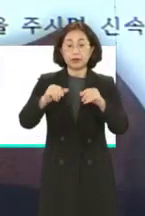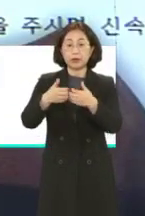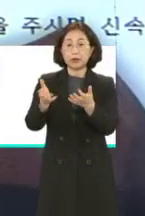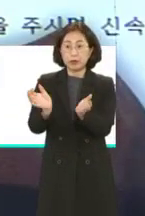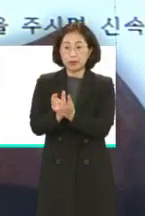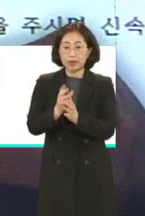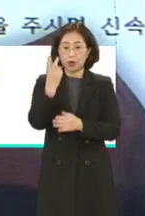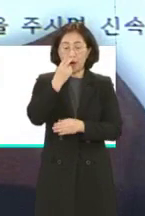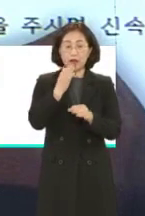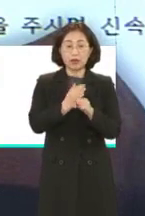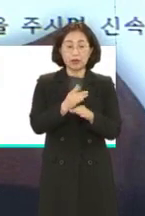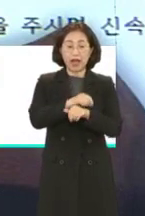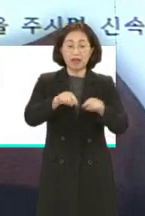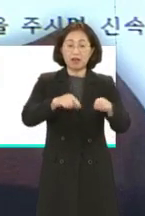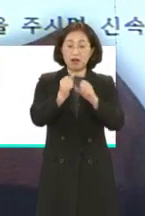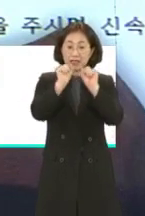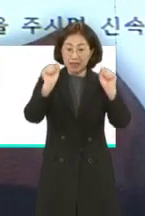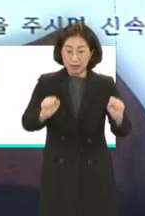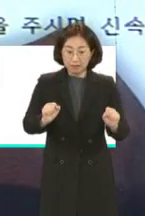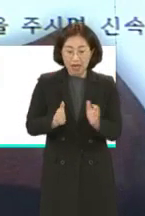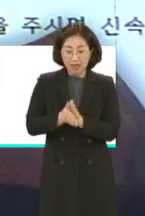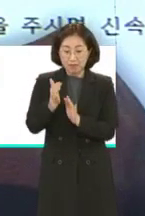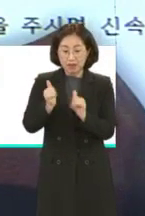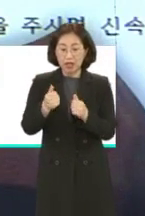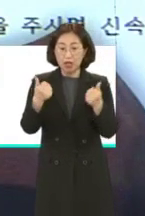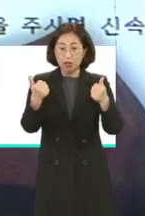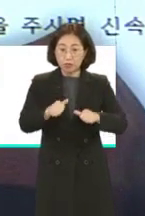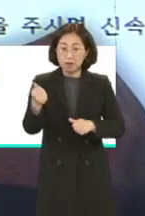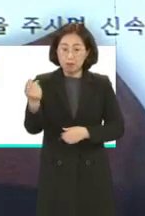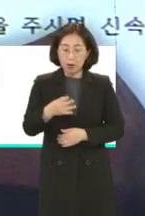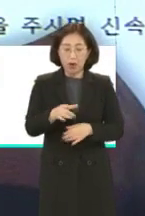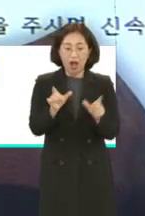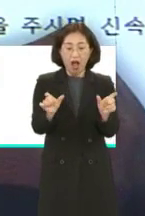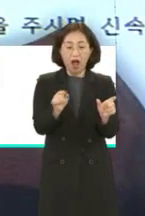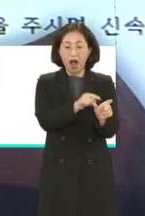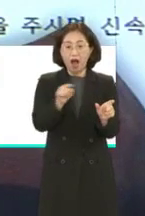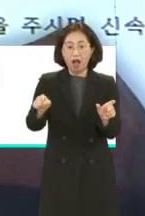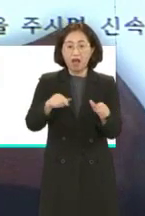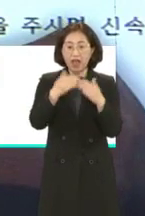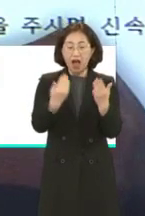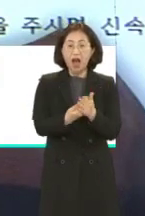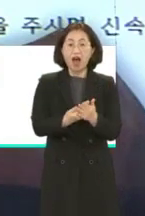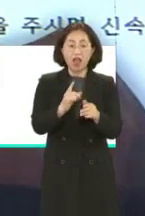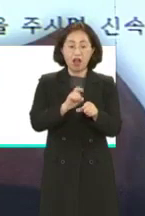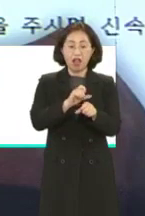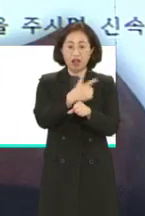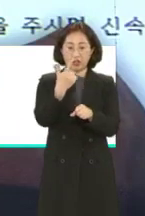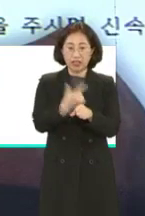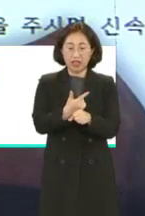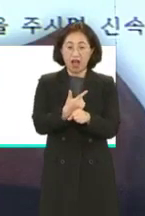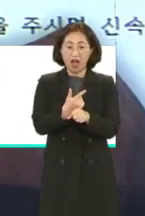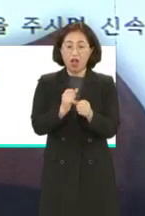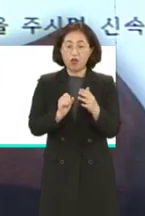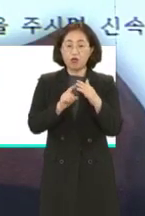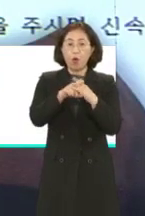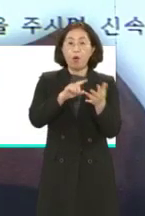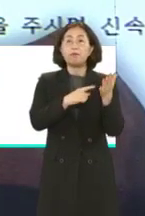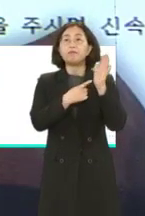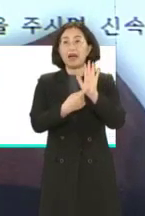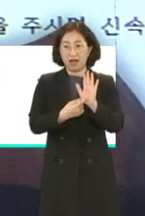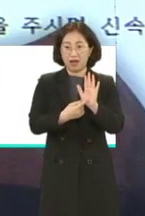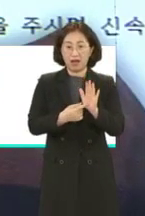국토교통부에서 관리하는 행정시스템에 시민들의 주민등록번호가 뒷자리까지 16시간 동안 고스란히